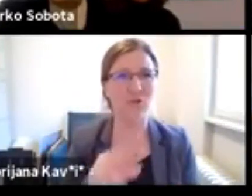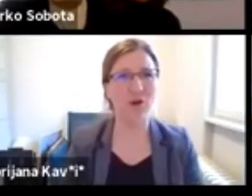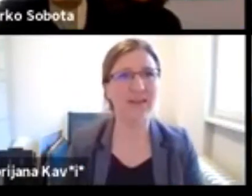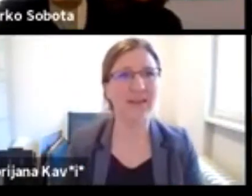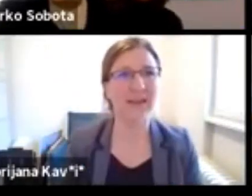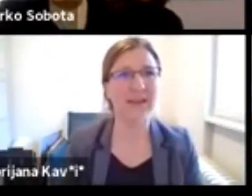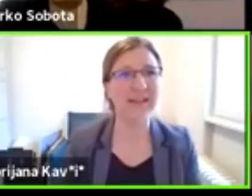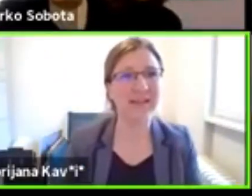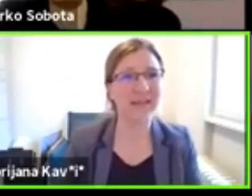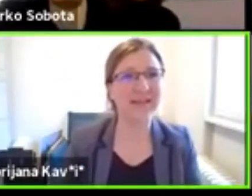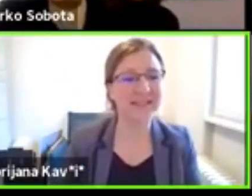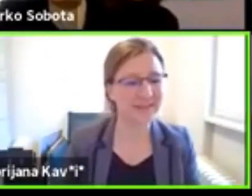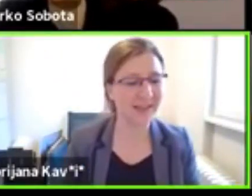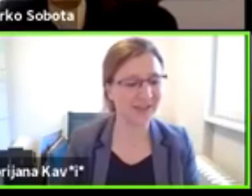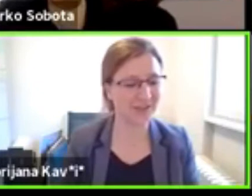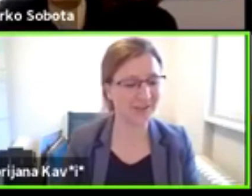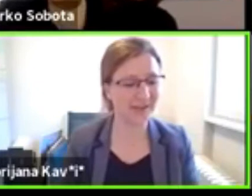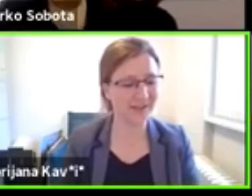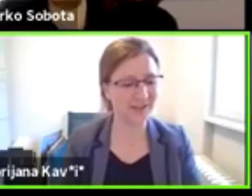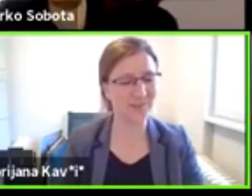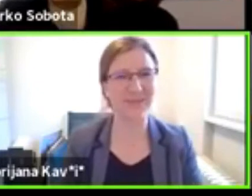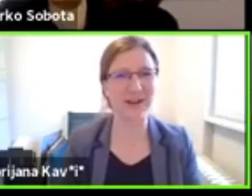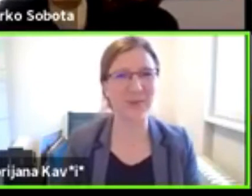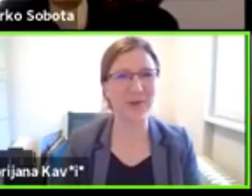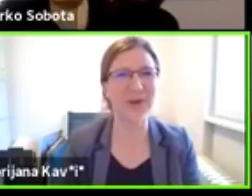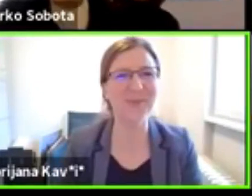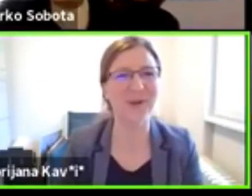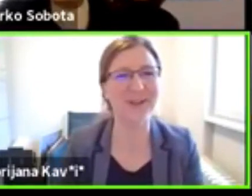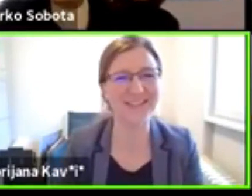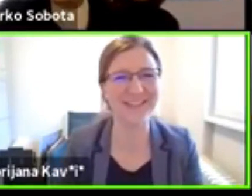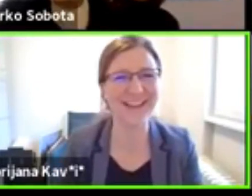i govoriti. I nisam znala da ću biti ovako